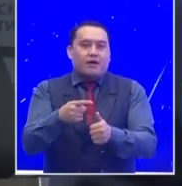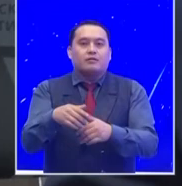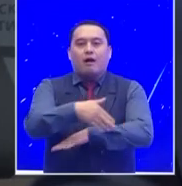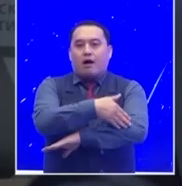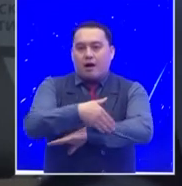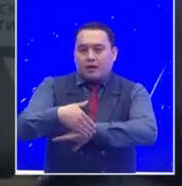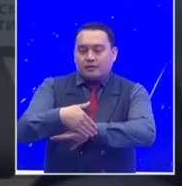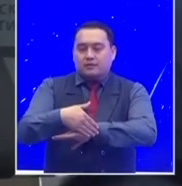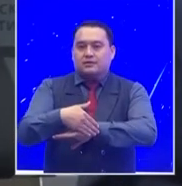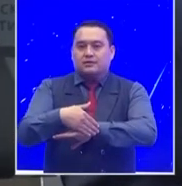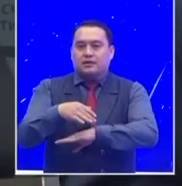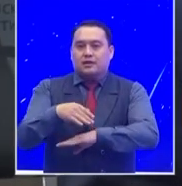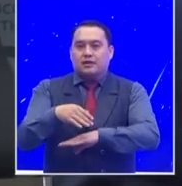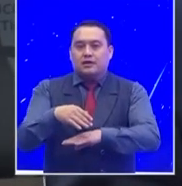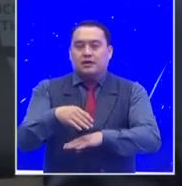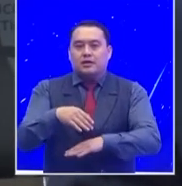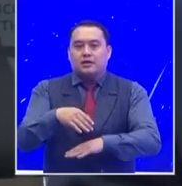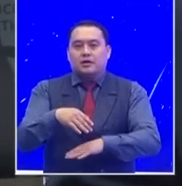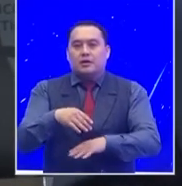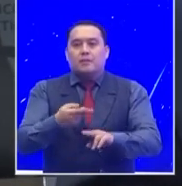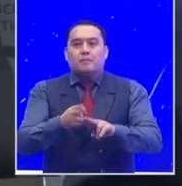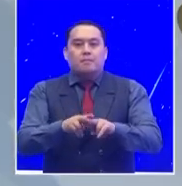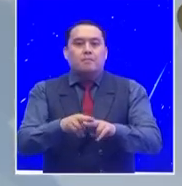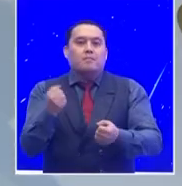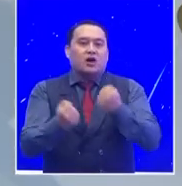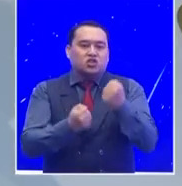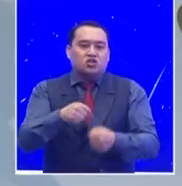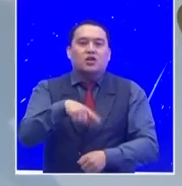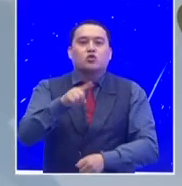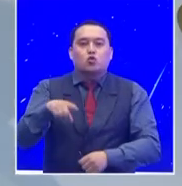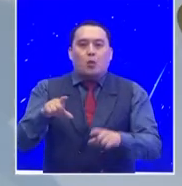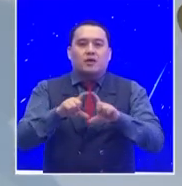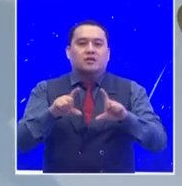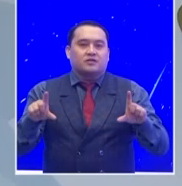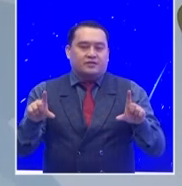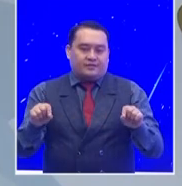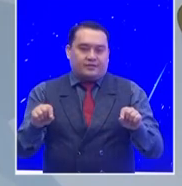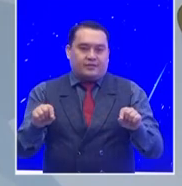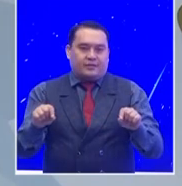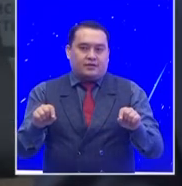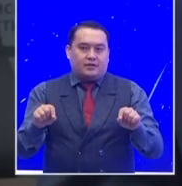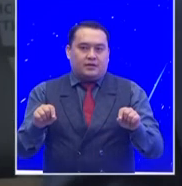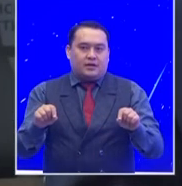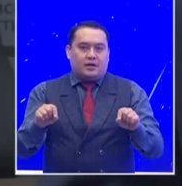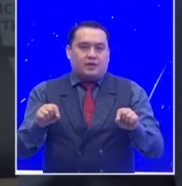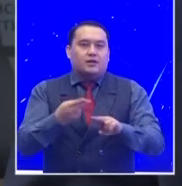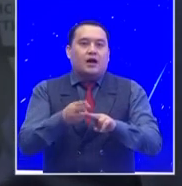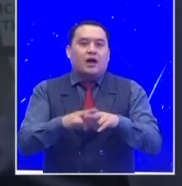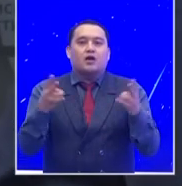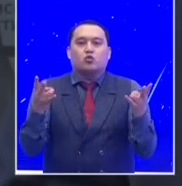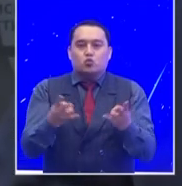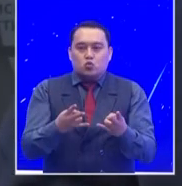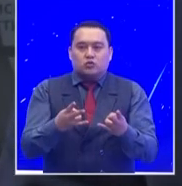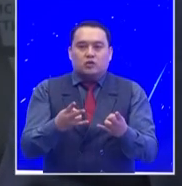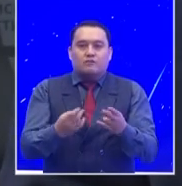адрес, марку машин и номер государственного автотранспорта. Такая необходимость в связи с